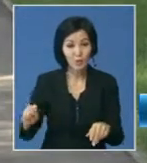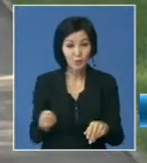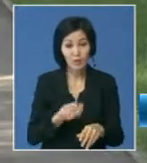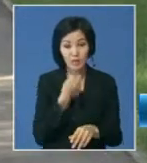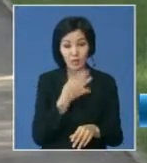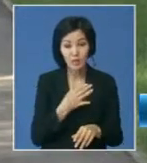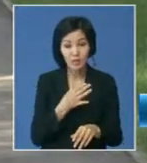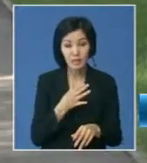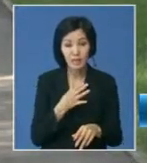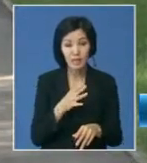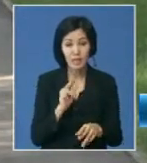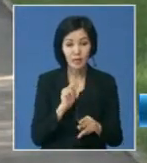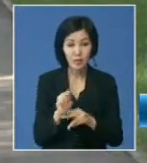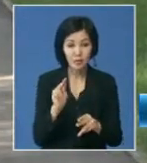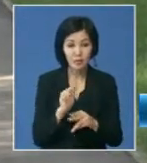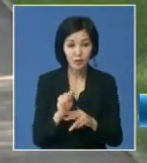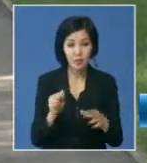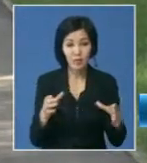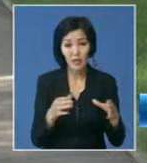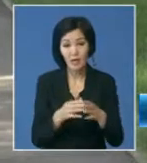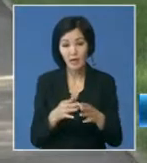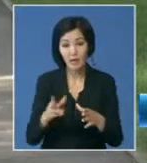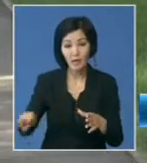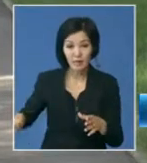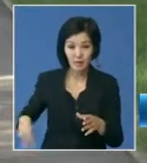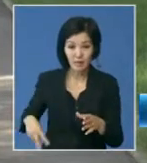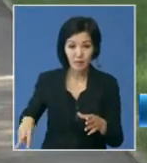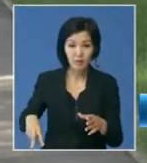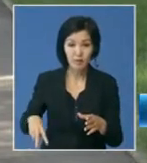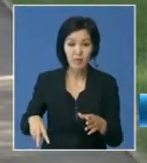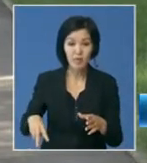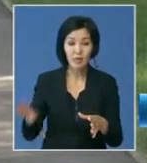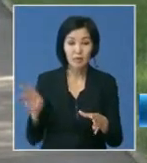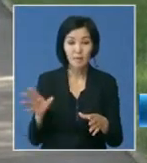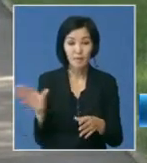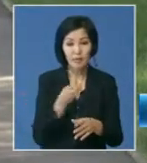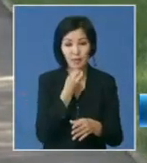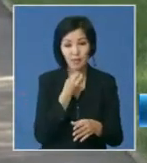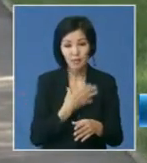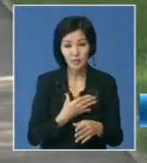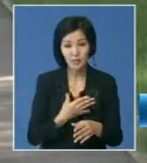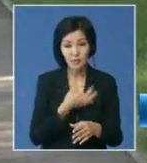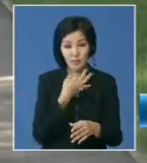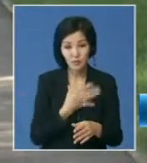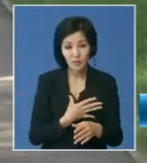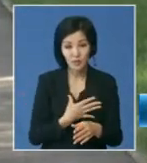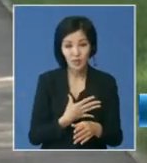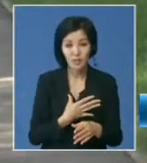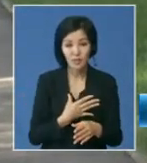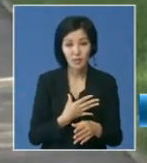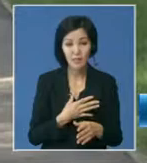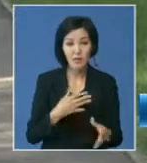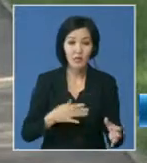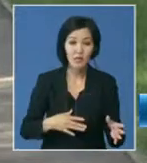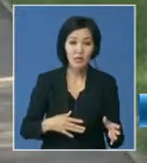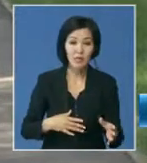жақсы, апайларым, ағайларым да жақсы. Бұл жерде біз сигве айдаймыз, садақ атамыз, бассейнге